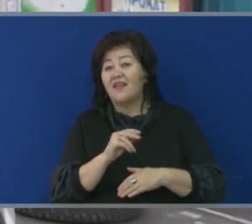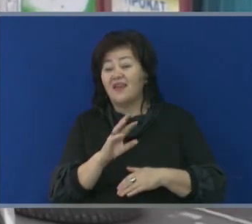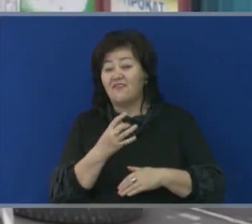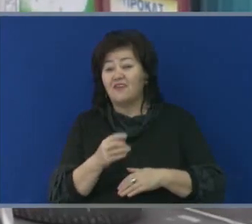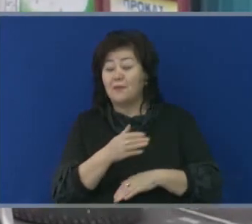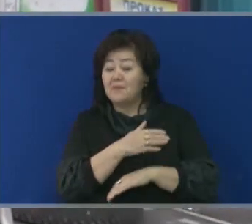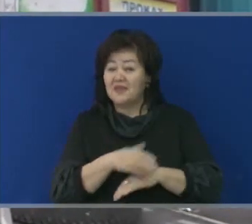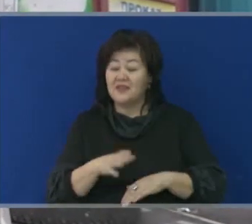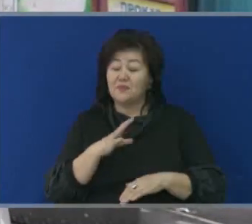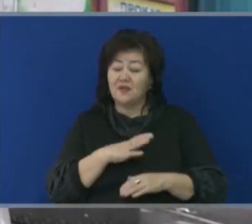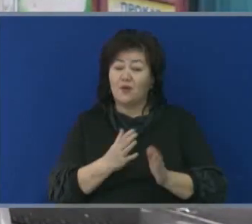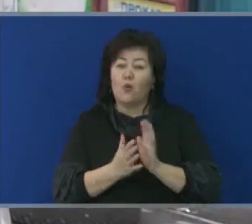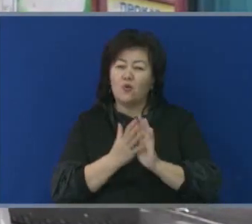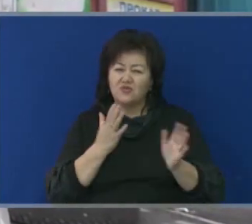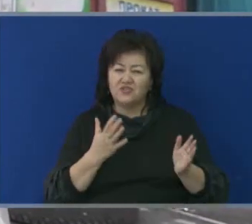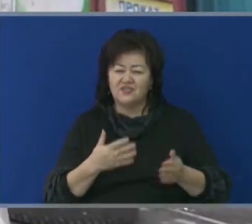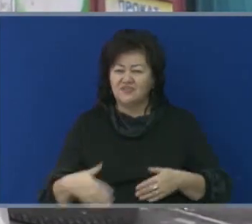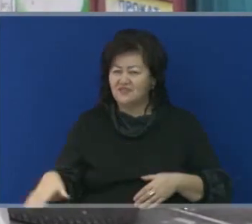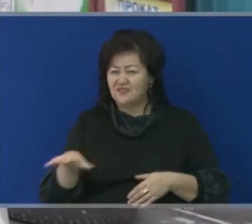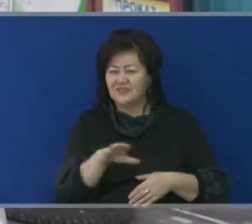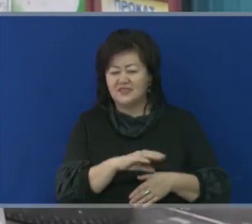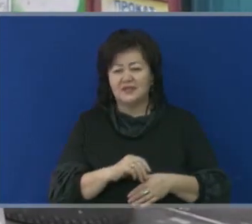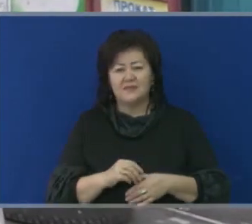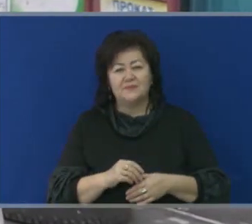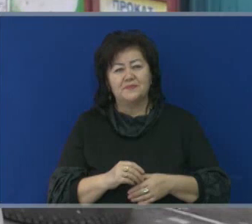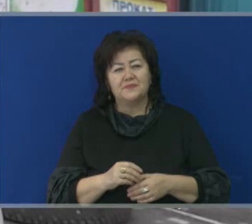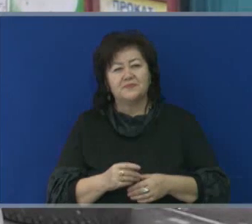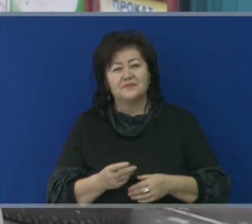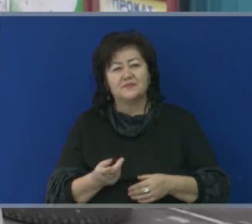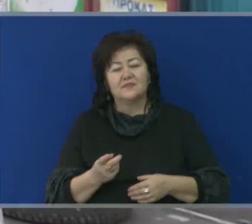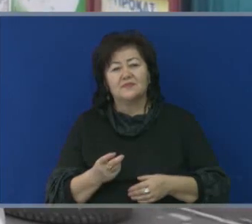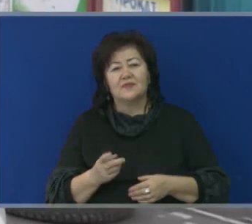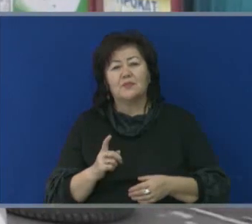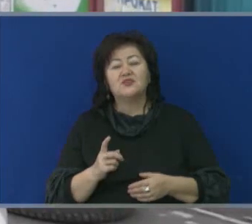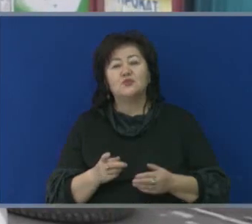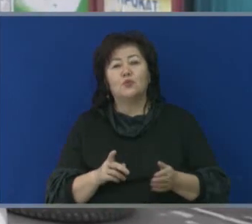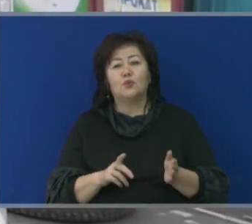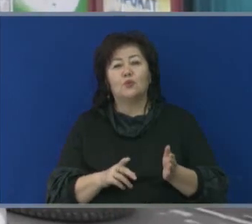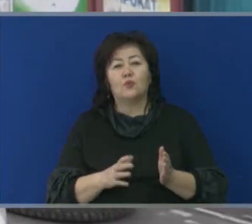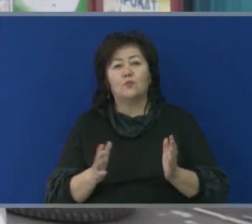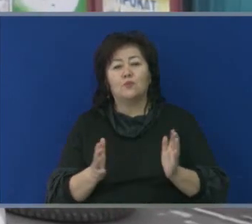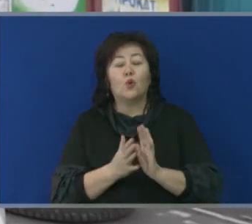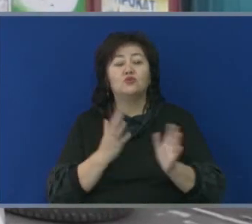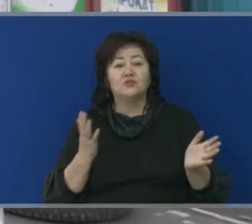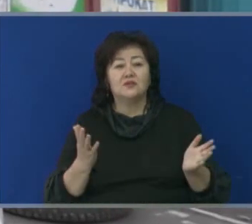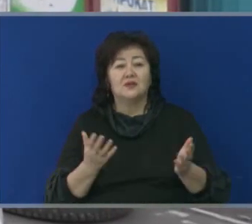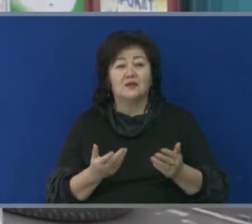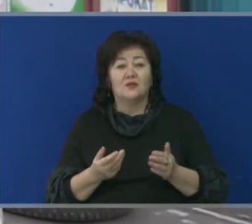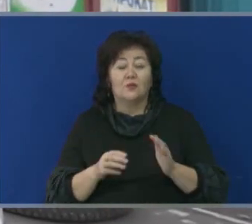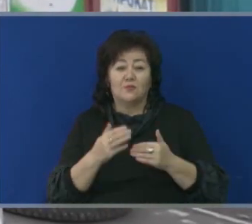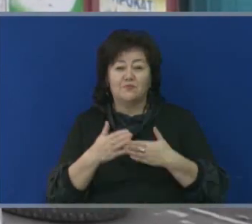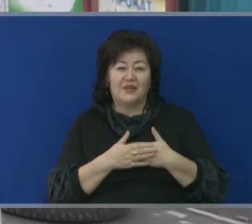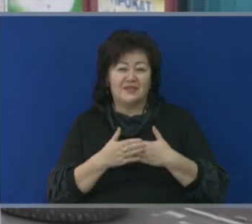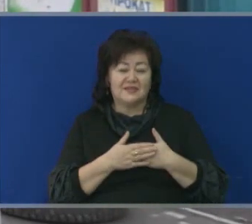двух шиномонтажках, везде очереди. А в связи с чем наблюдается такой ажиотаж? Ну, гололед начался, похолодание, зима, близко. В